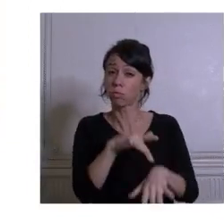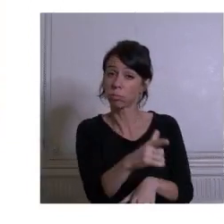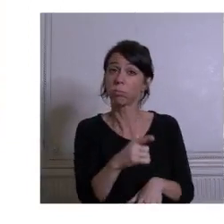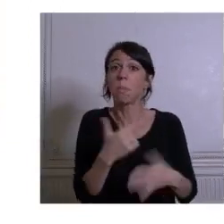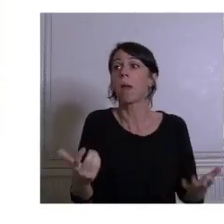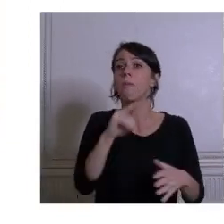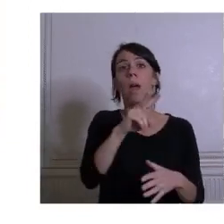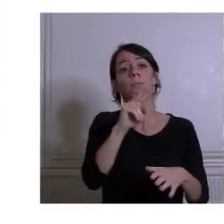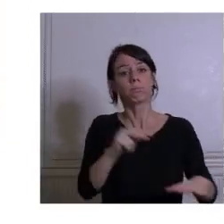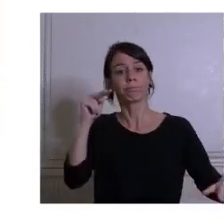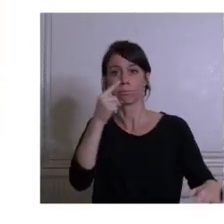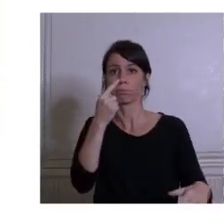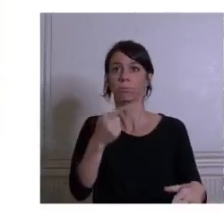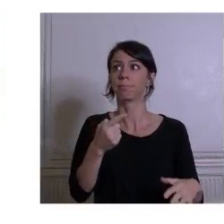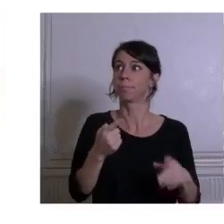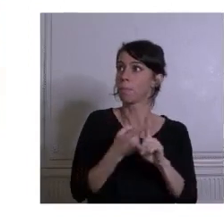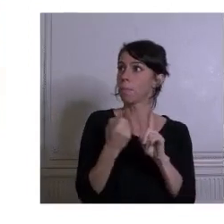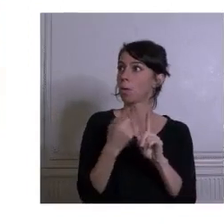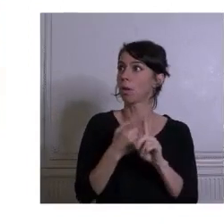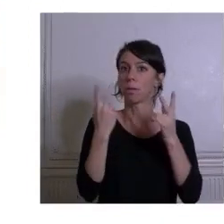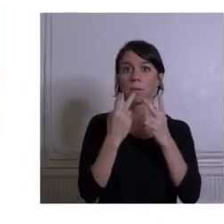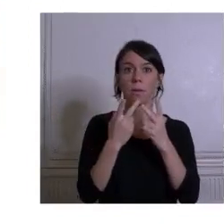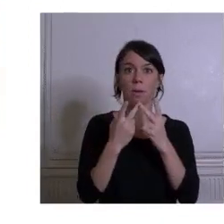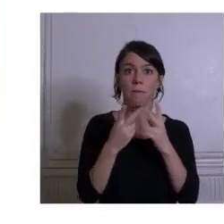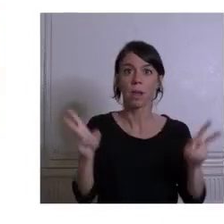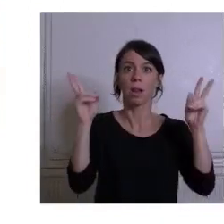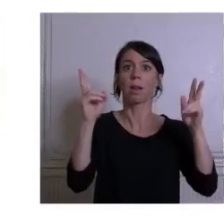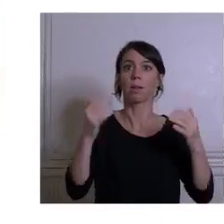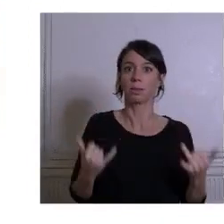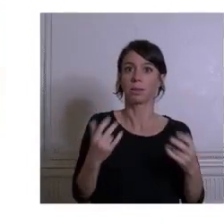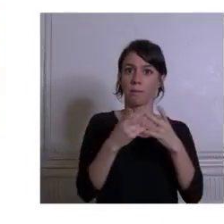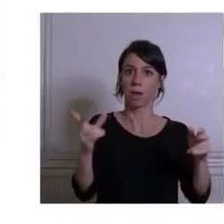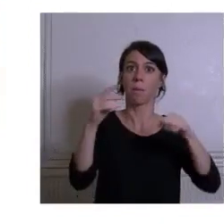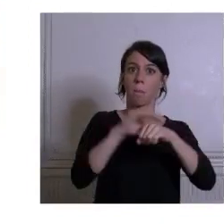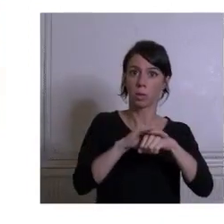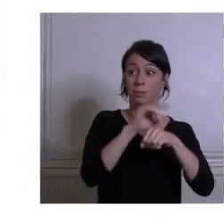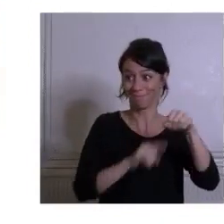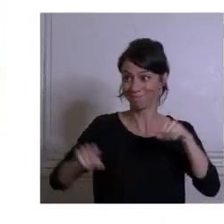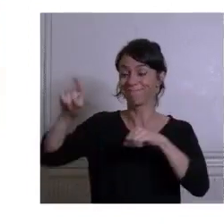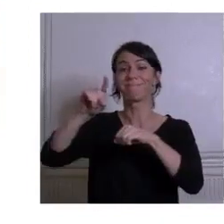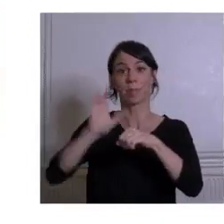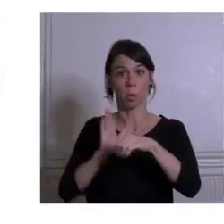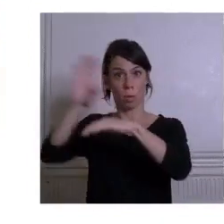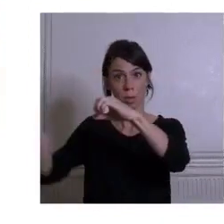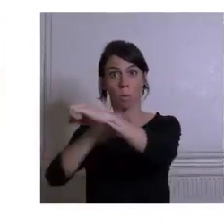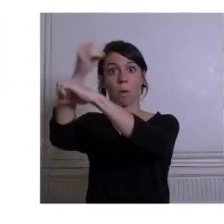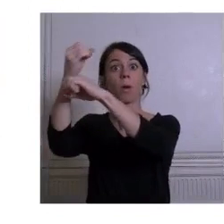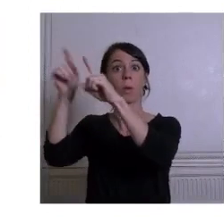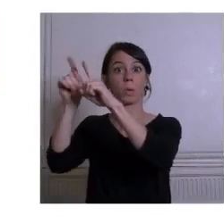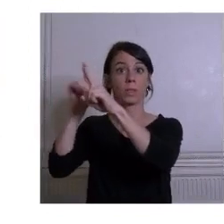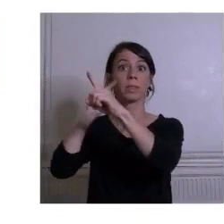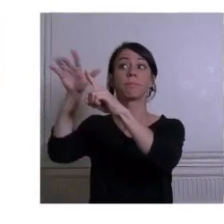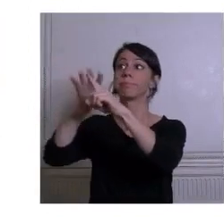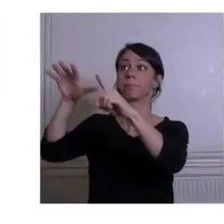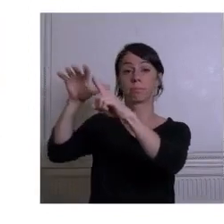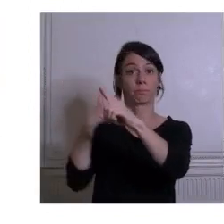et Turécup, qui sont nos deux maisons du vélo, deux maisons métropolitaines du vélo qui concernent notre